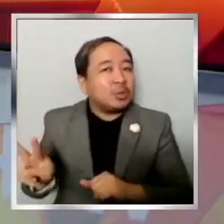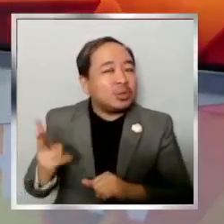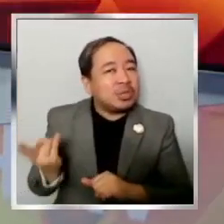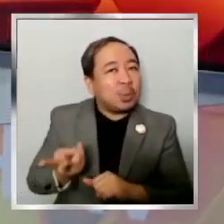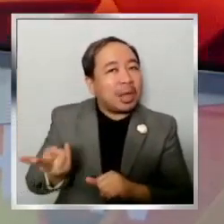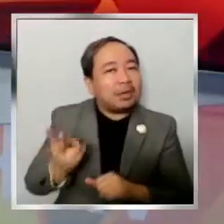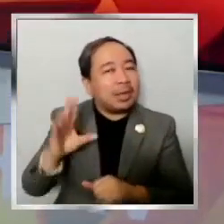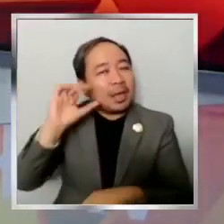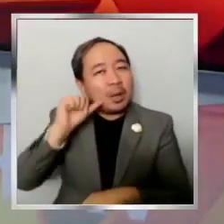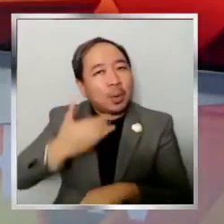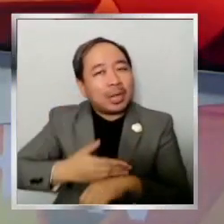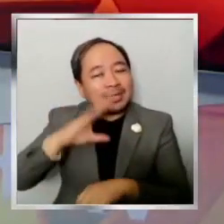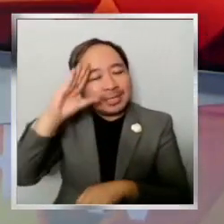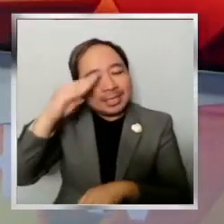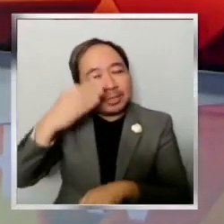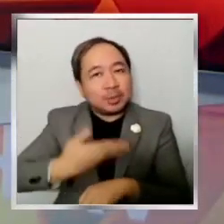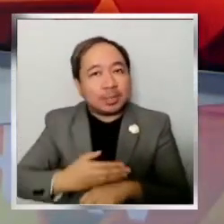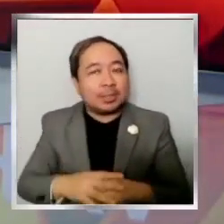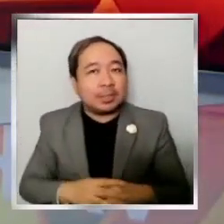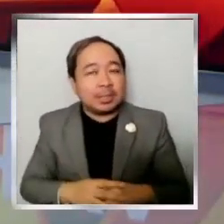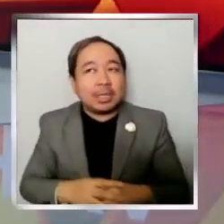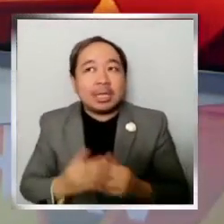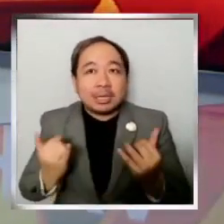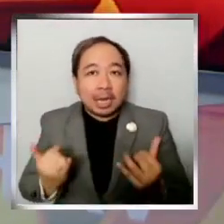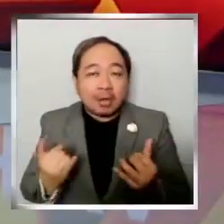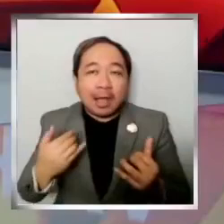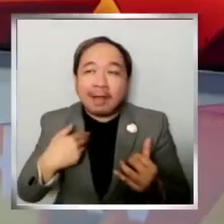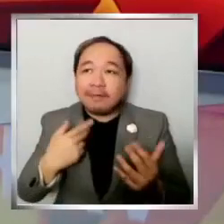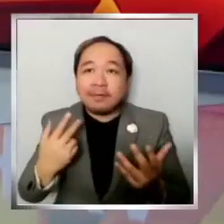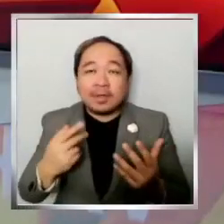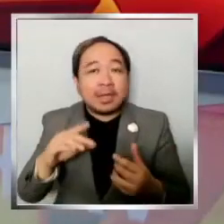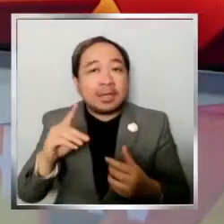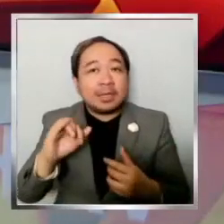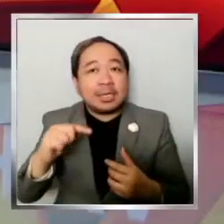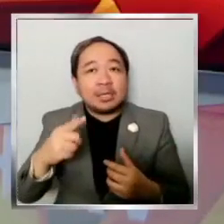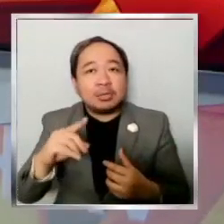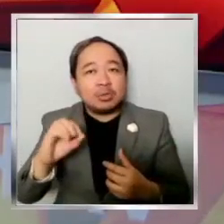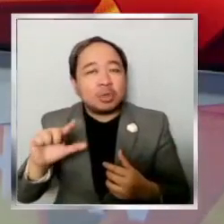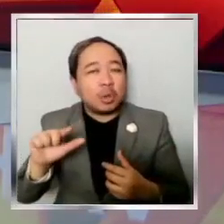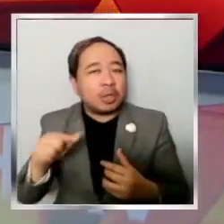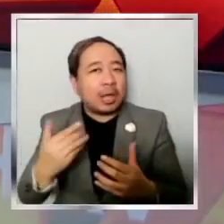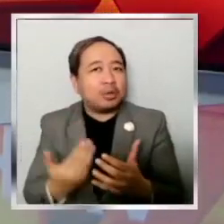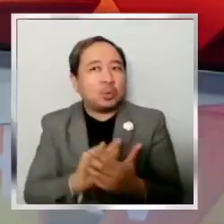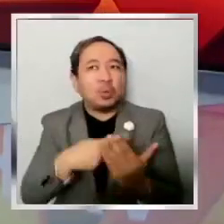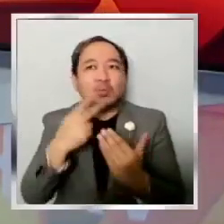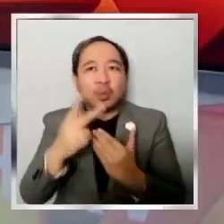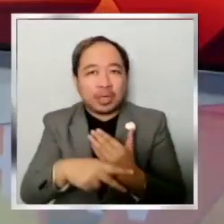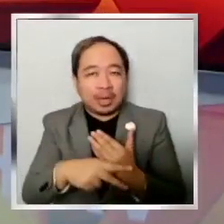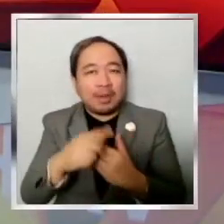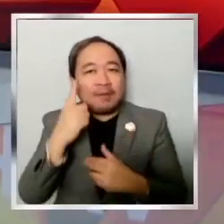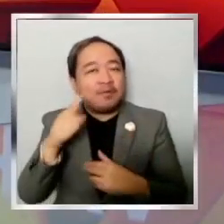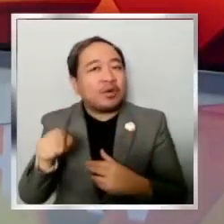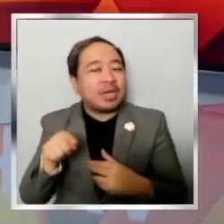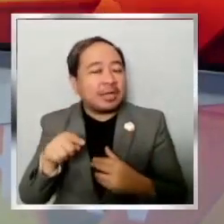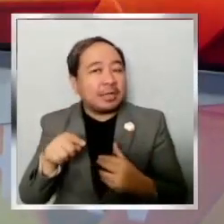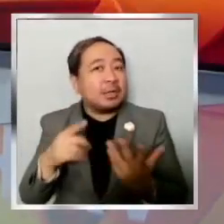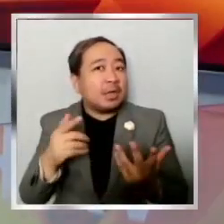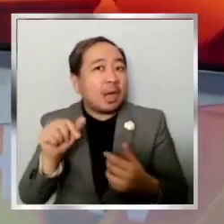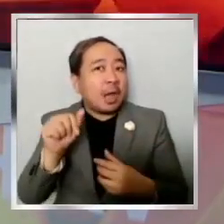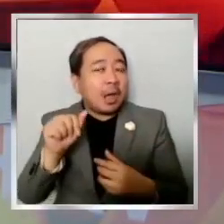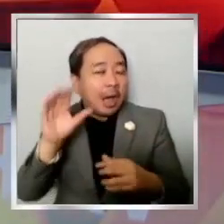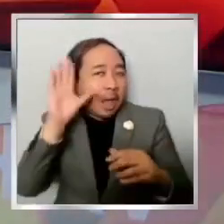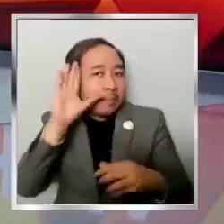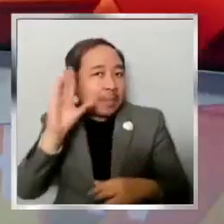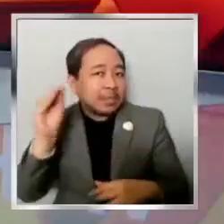special guest ng Mr. Niang si Ding Dong Dante sa upcoming episodes ng Amazing Earth na may bagong time slot. Makichika kina Nelson Canlas